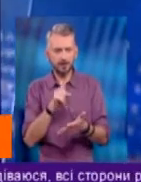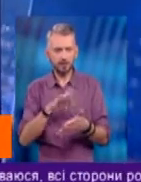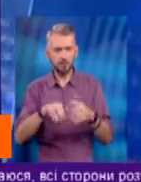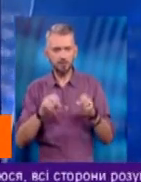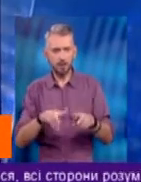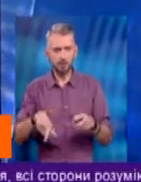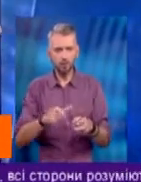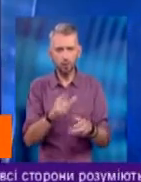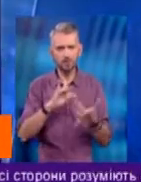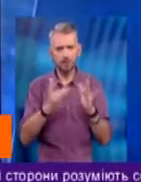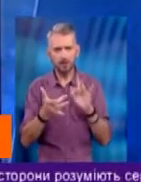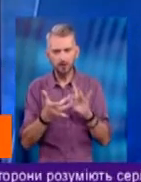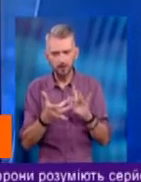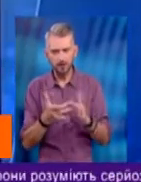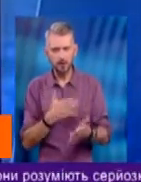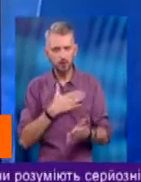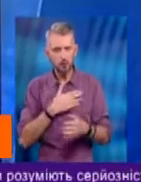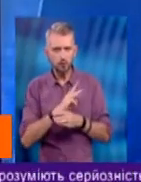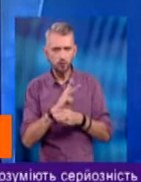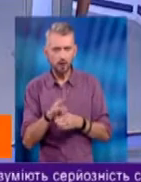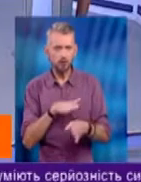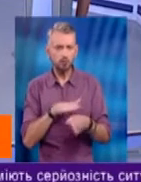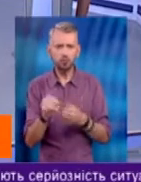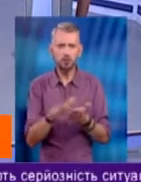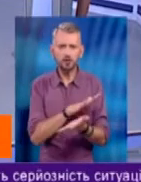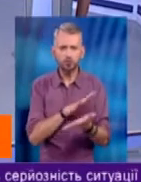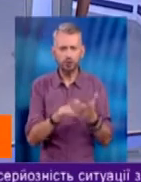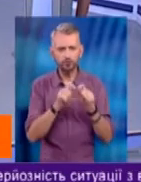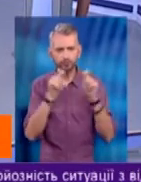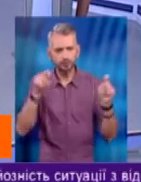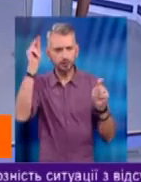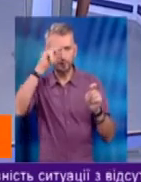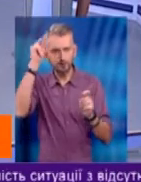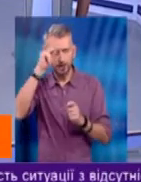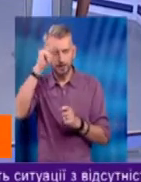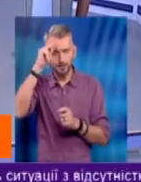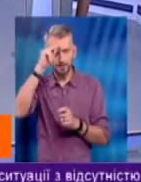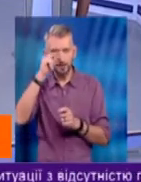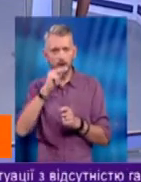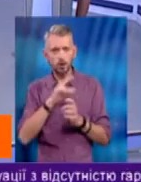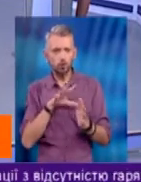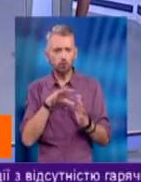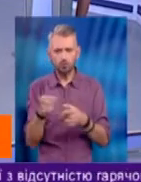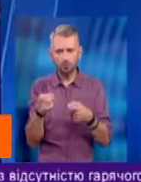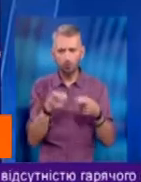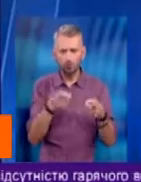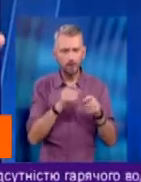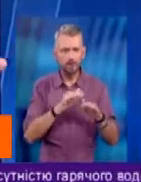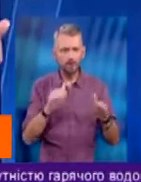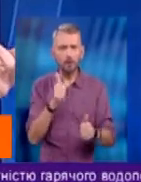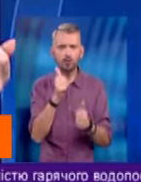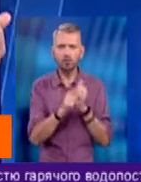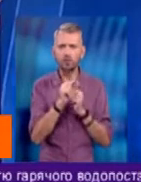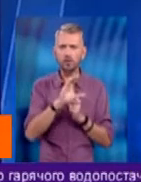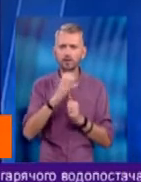в інтернеті, на сайті trafficchallenge.com.ua, абсолютно безкоштовно. Заходьте, навчайтеся, долучайте своїх дітей кожного понеділка, середу